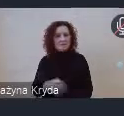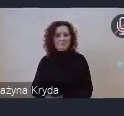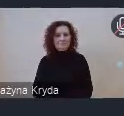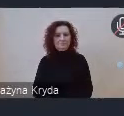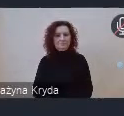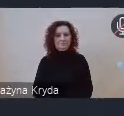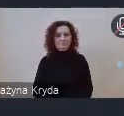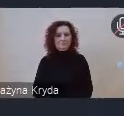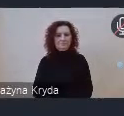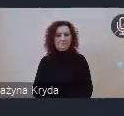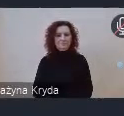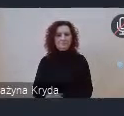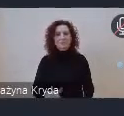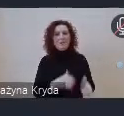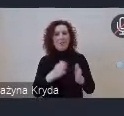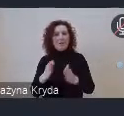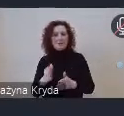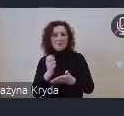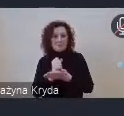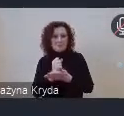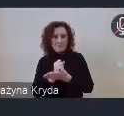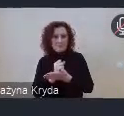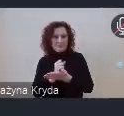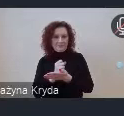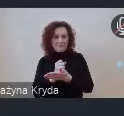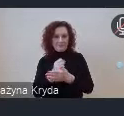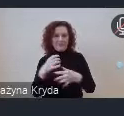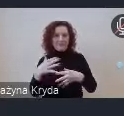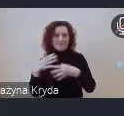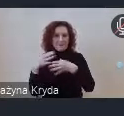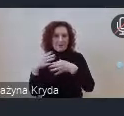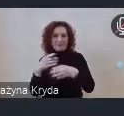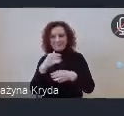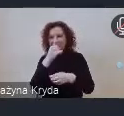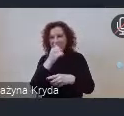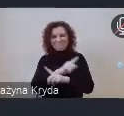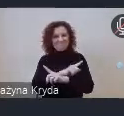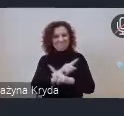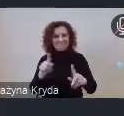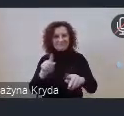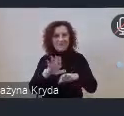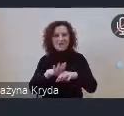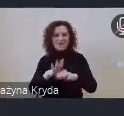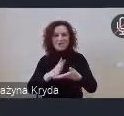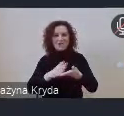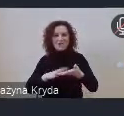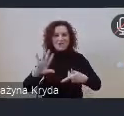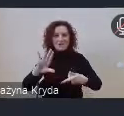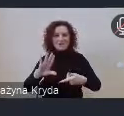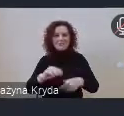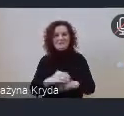przechodzimy tak płynnie do kwestii tego że schody nie mogą być śliskie to jest jest jednym z kluczowych elementów schodów zewnętrznych szczególnie